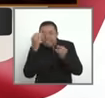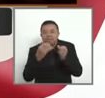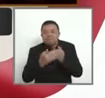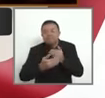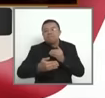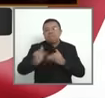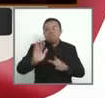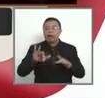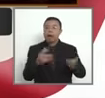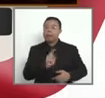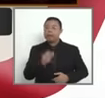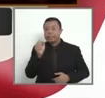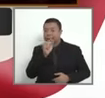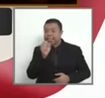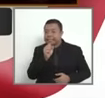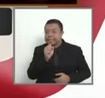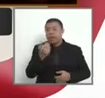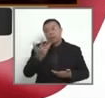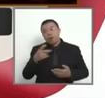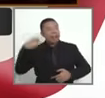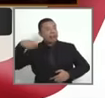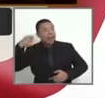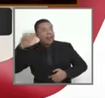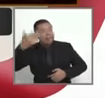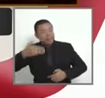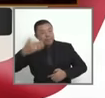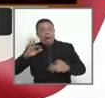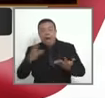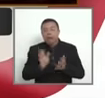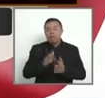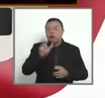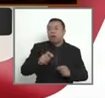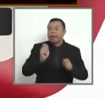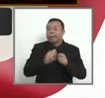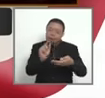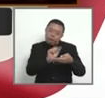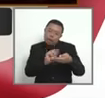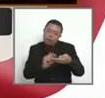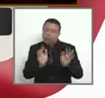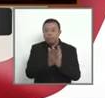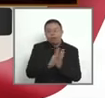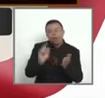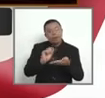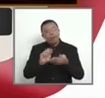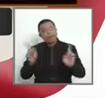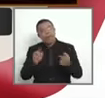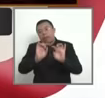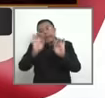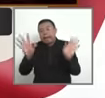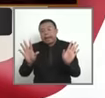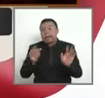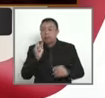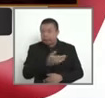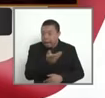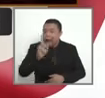mensiasati dunia nah e dalam konteks Saya misalnya saya eh tidak pernah ikut